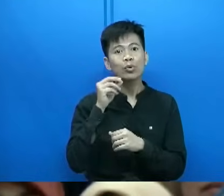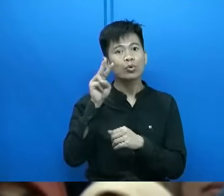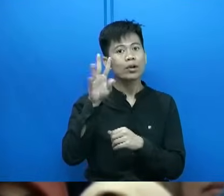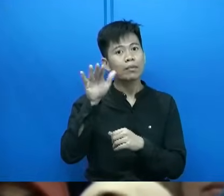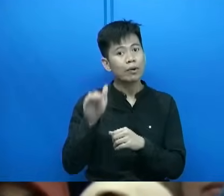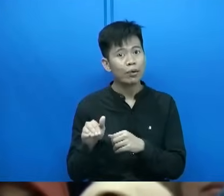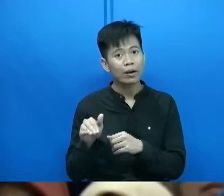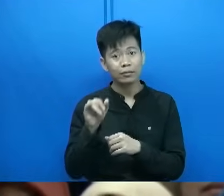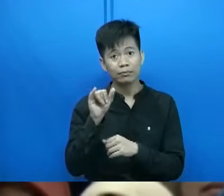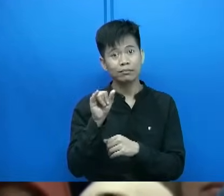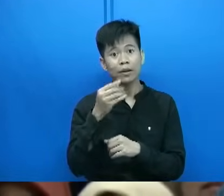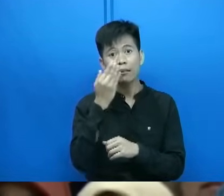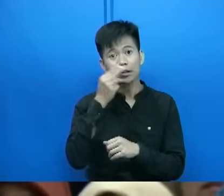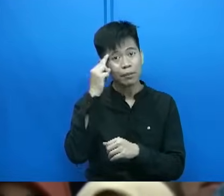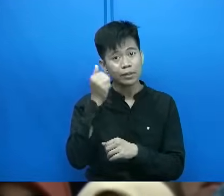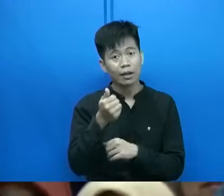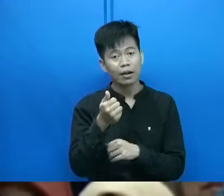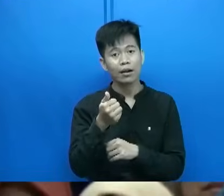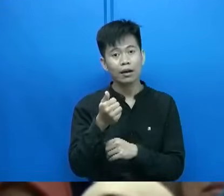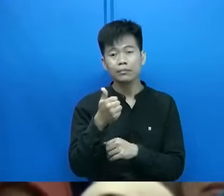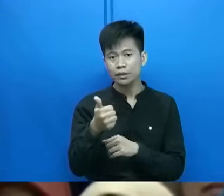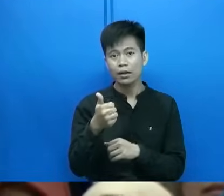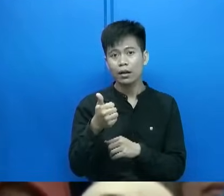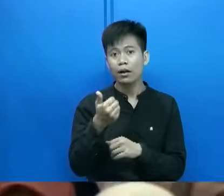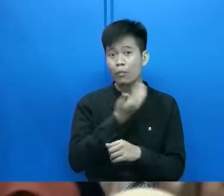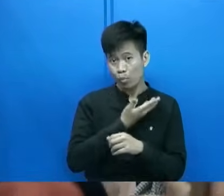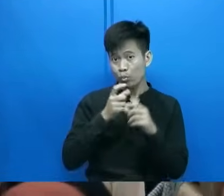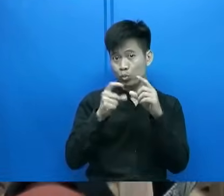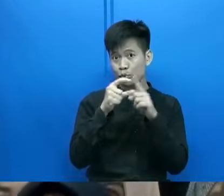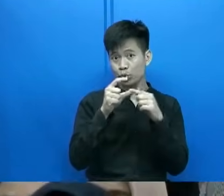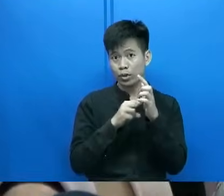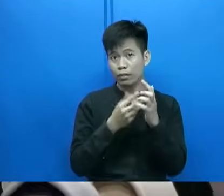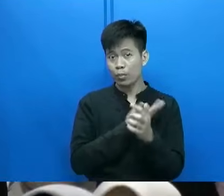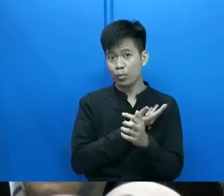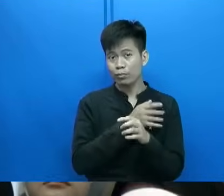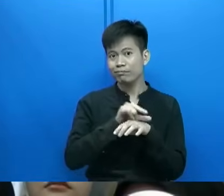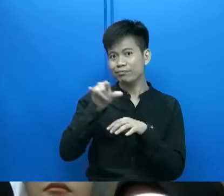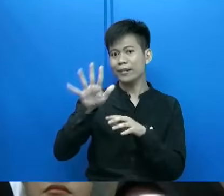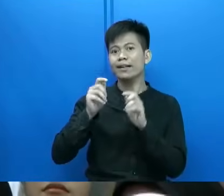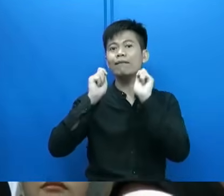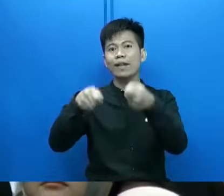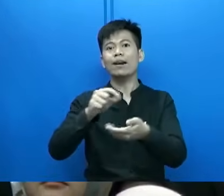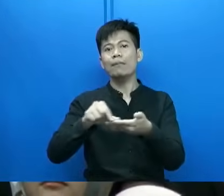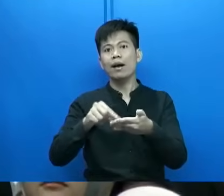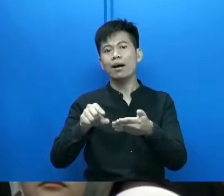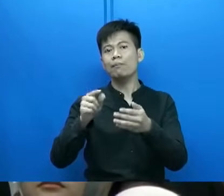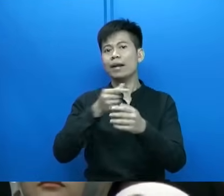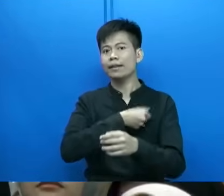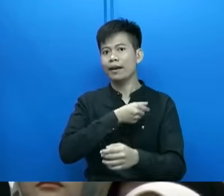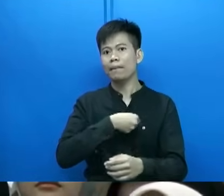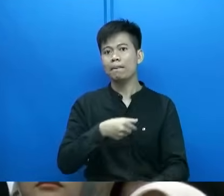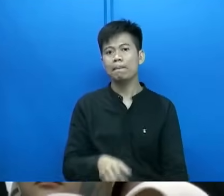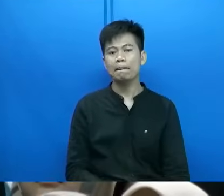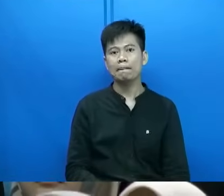ke bawah ya. Bisa bahasa Arab? Bisa. Mau ke Sudan? Mau. Nanti daftarkan namanya ke panitia.